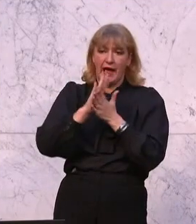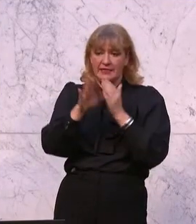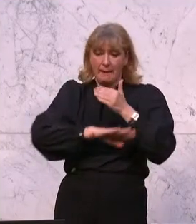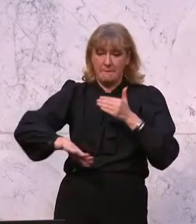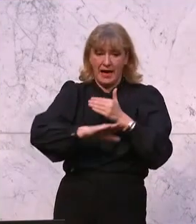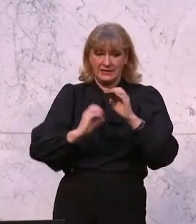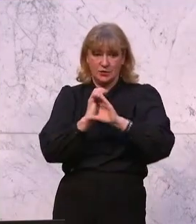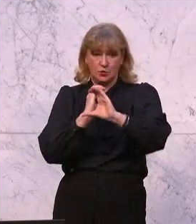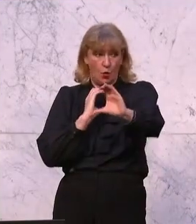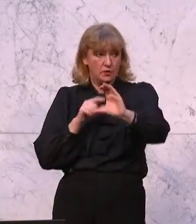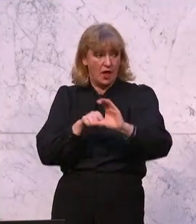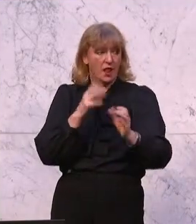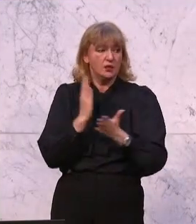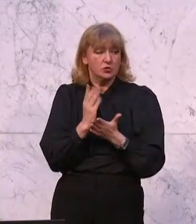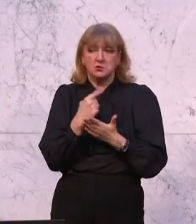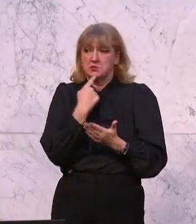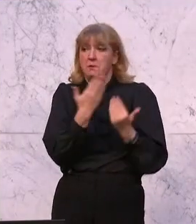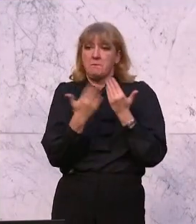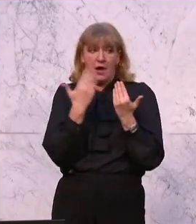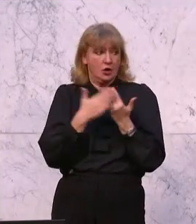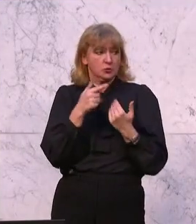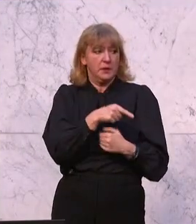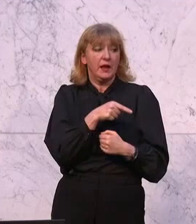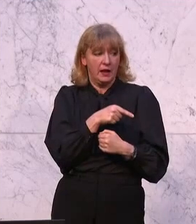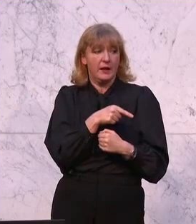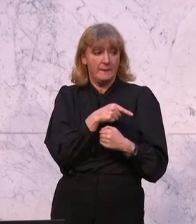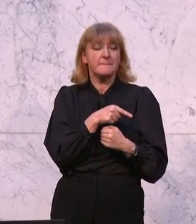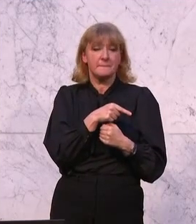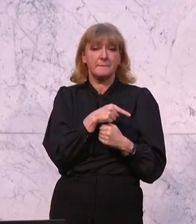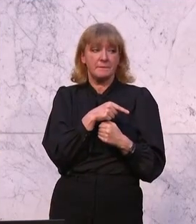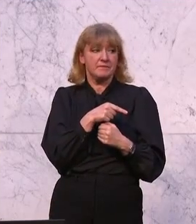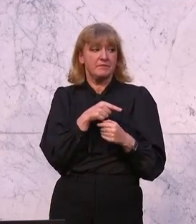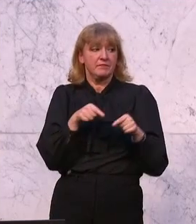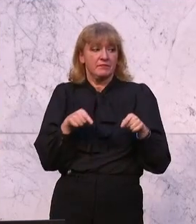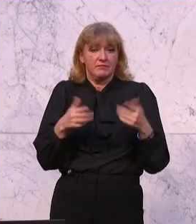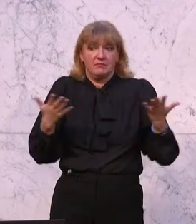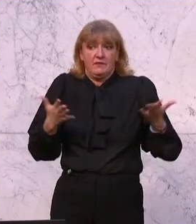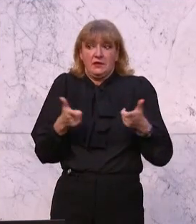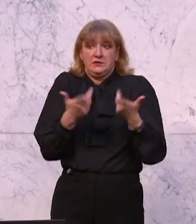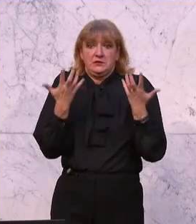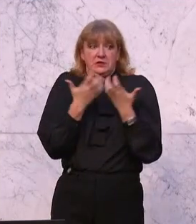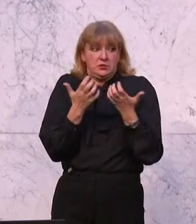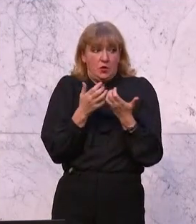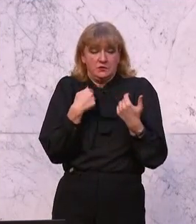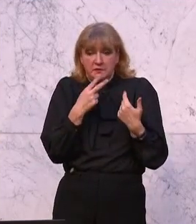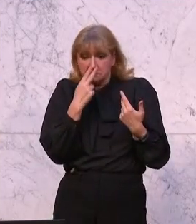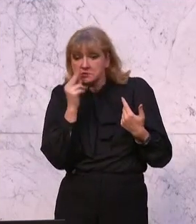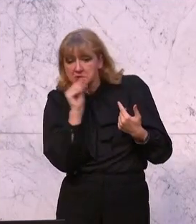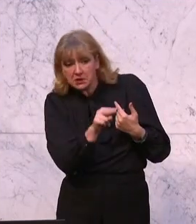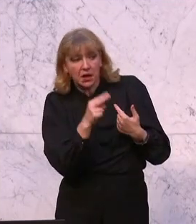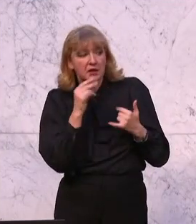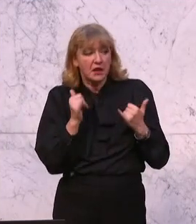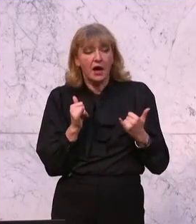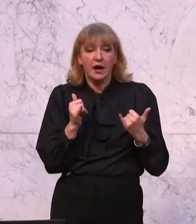kenne ja die Entwicklung des Brenner Basistunnels fast historisch, habe ich das begleitet, auch als